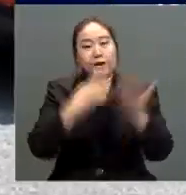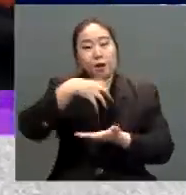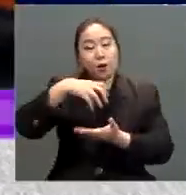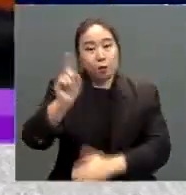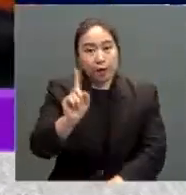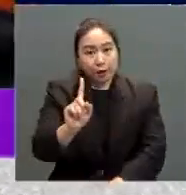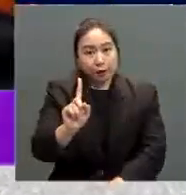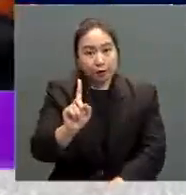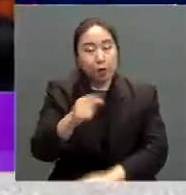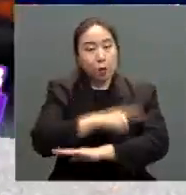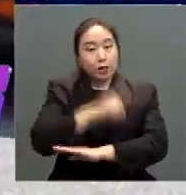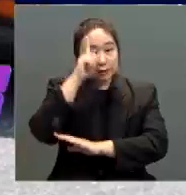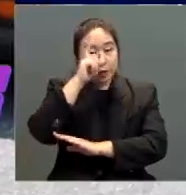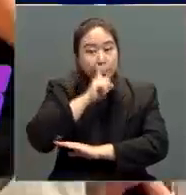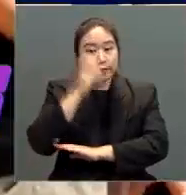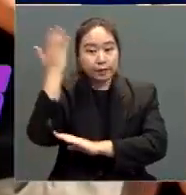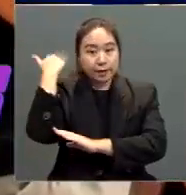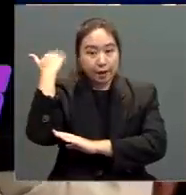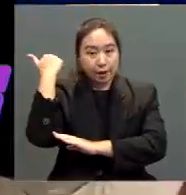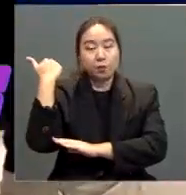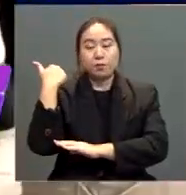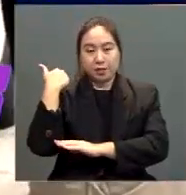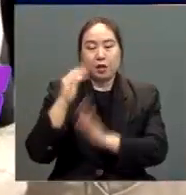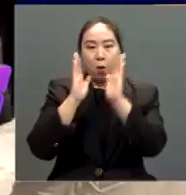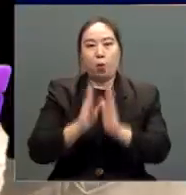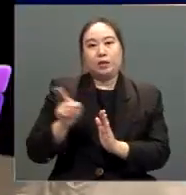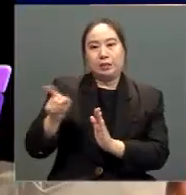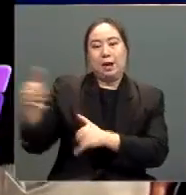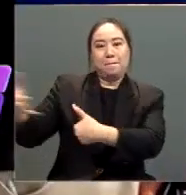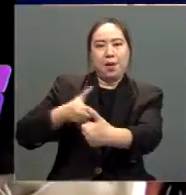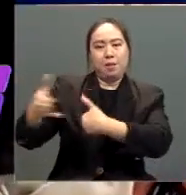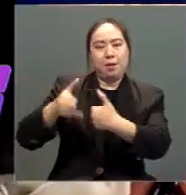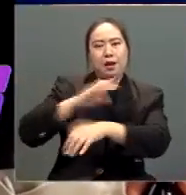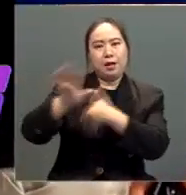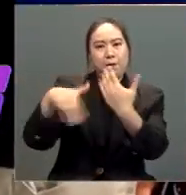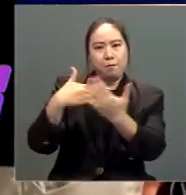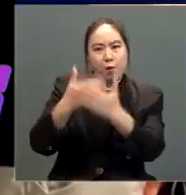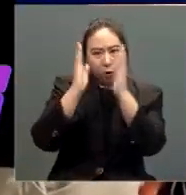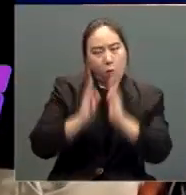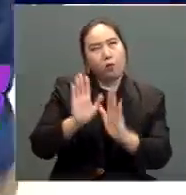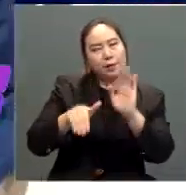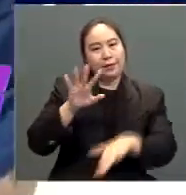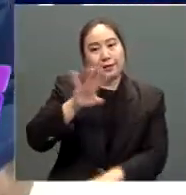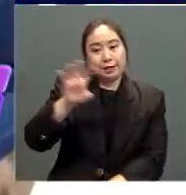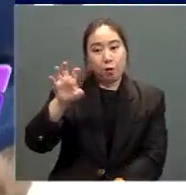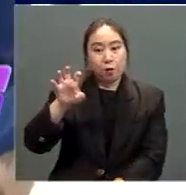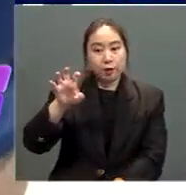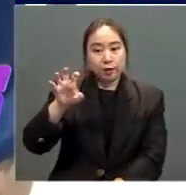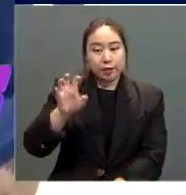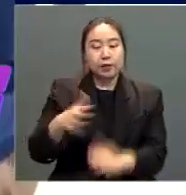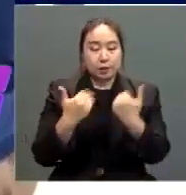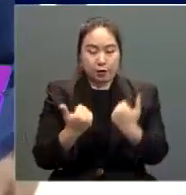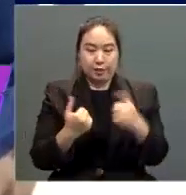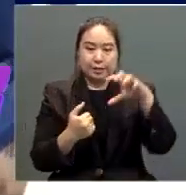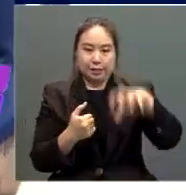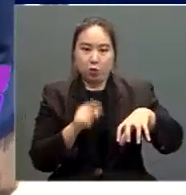าในช่วงวันเสาร์อาทิตย์ที่ผ่านมามีคนที่เดินทางกลับเข้ามารวมๆแล้ว400คนค่ะตอนนี้ทางศูนย์เนี่